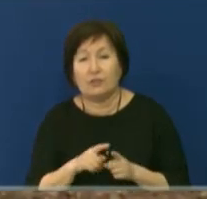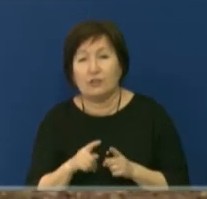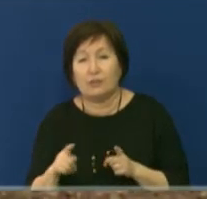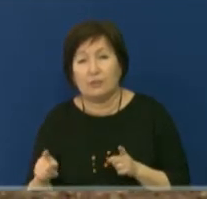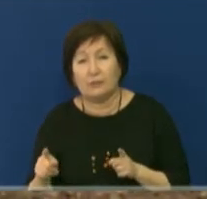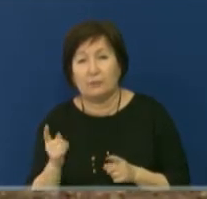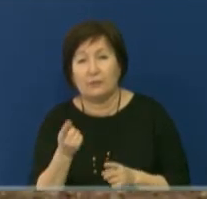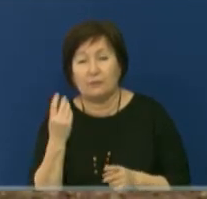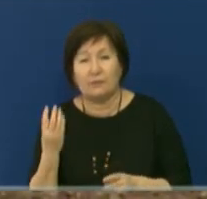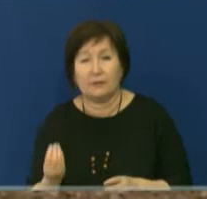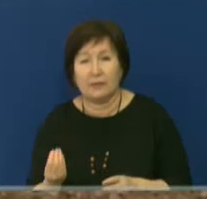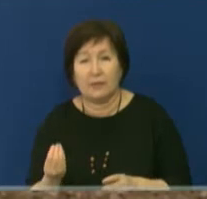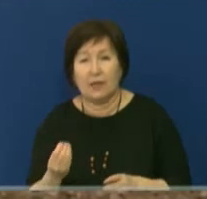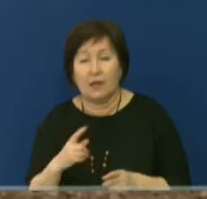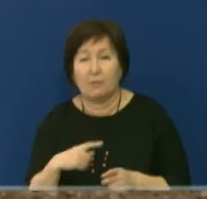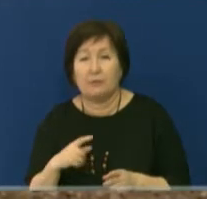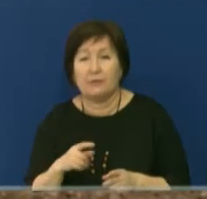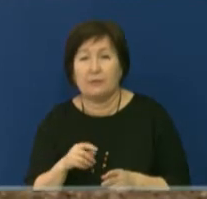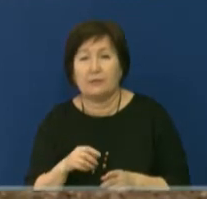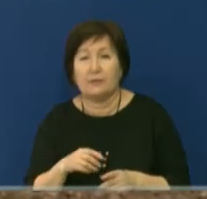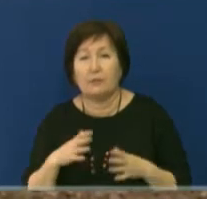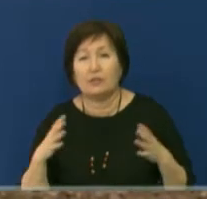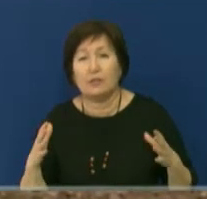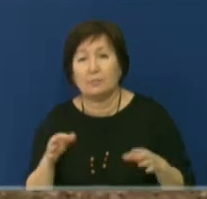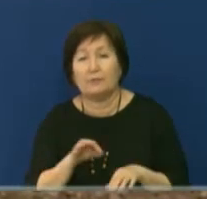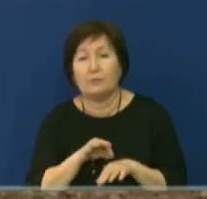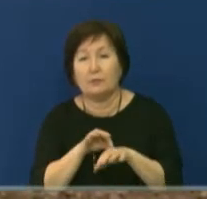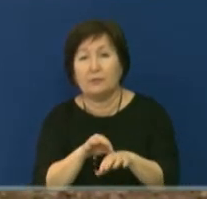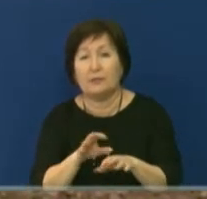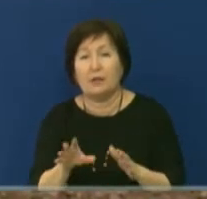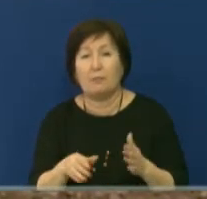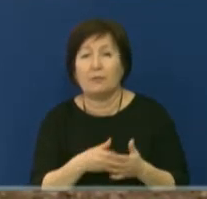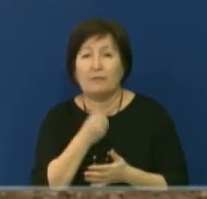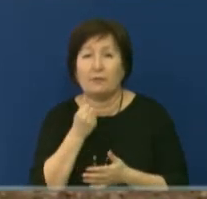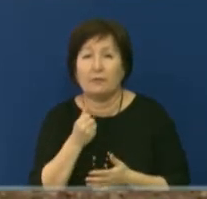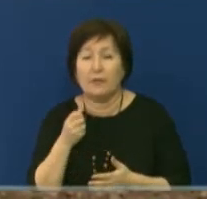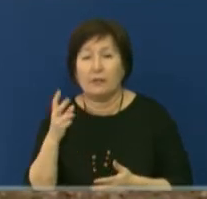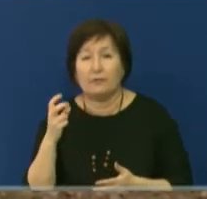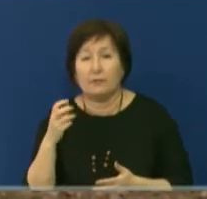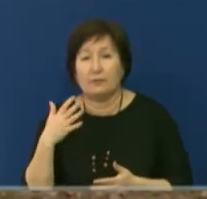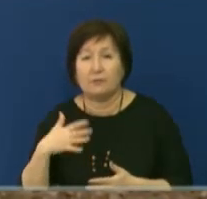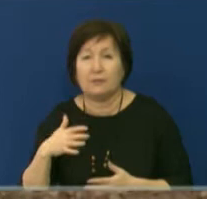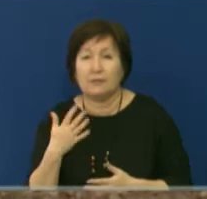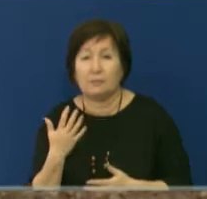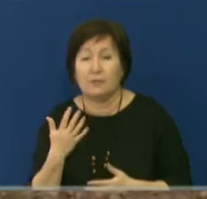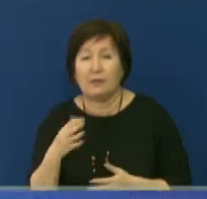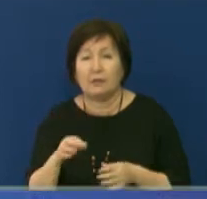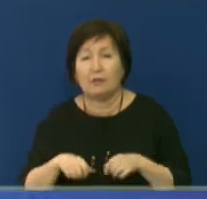в течение первого дня оперативного масштабного мероприятия было выявлено 255 нарушений правил дорожного